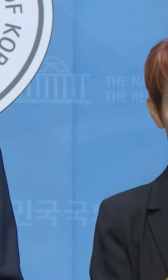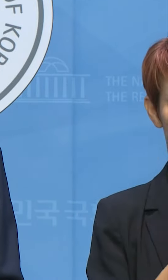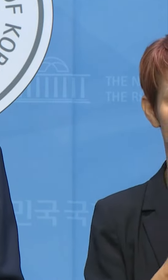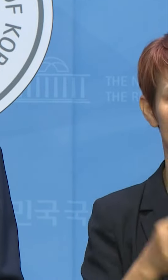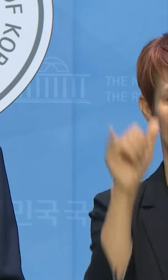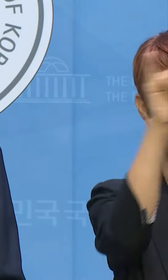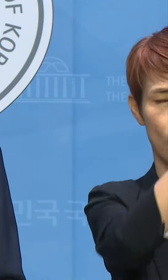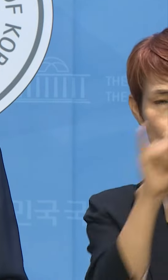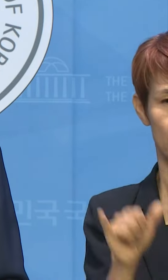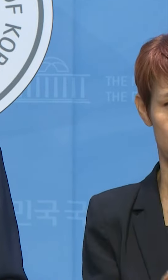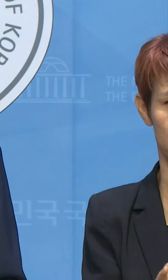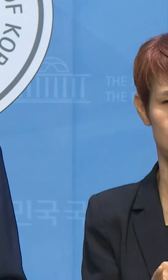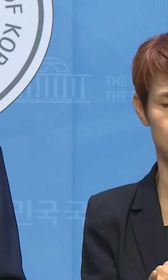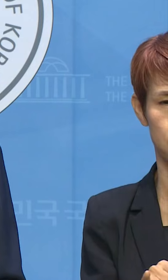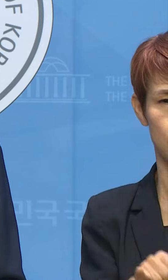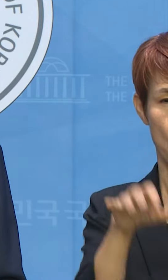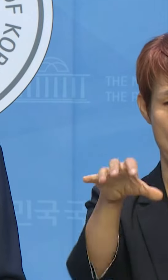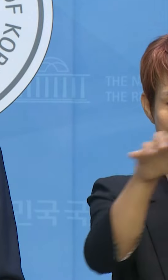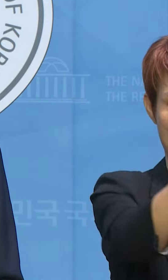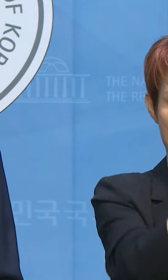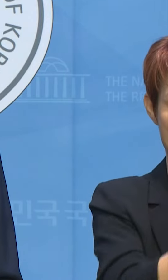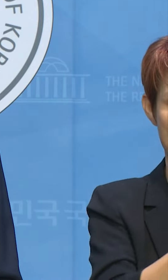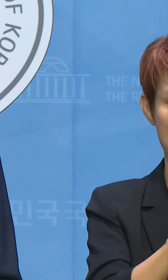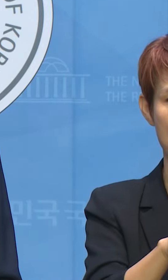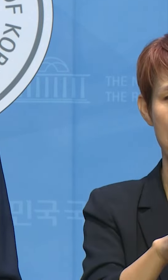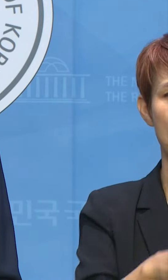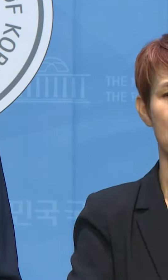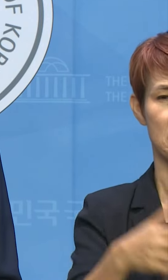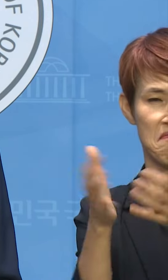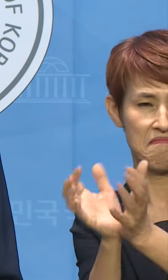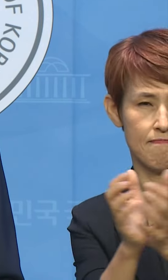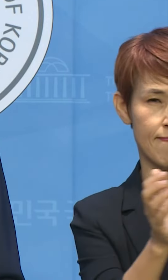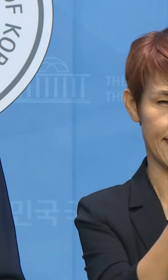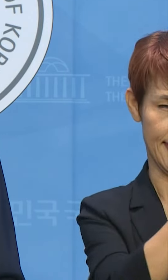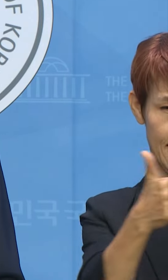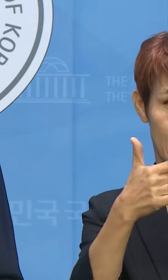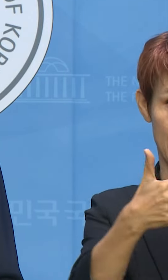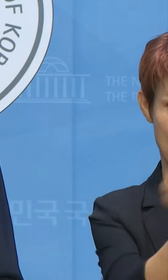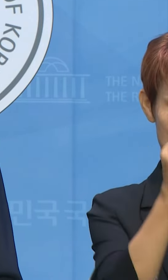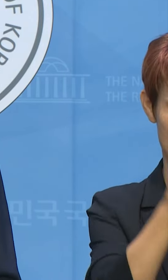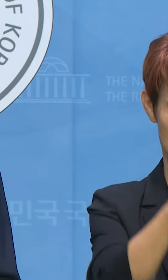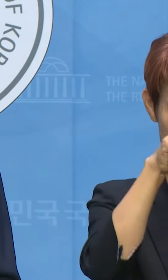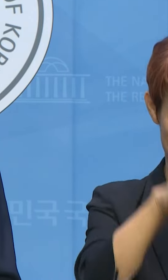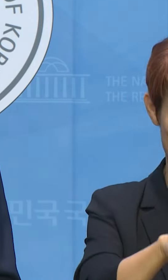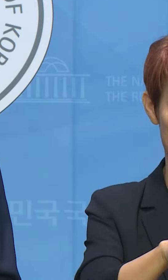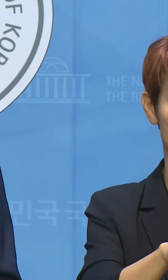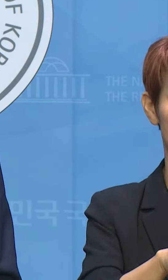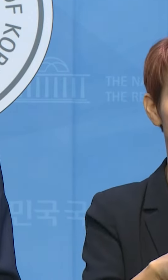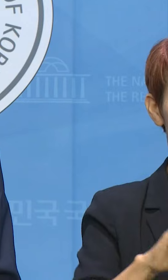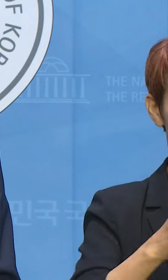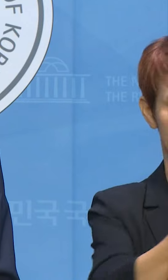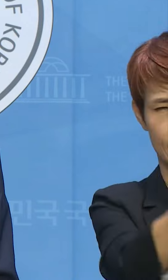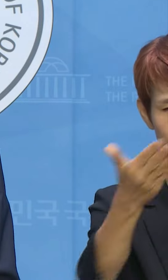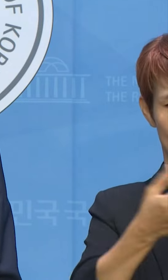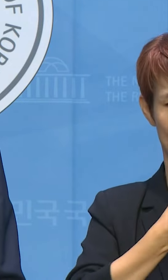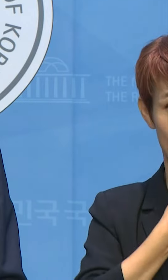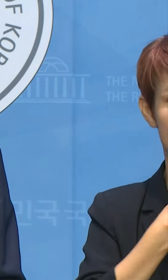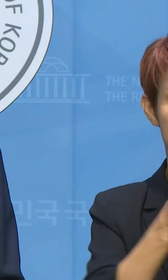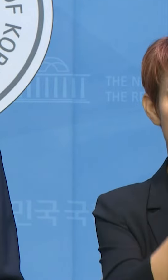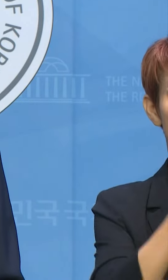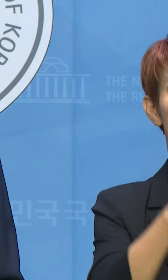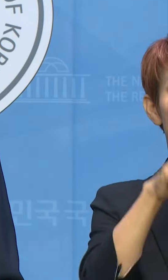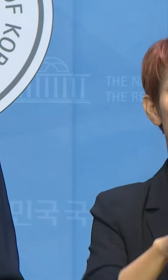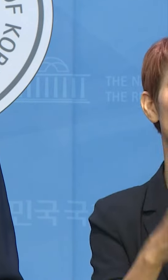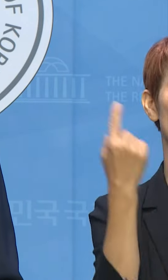정으로 건이 뿌리내린 대중정당을 만들기 위해이 자리에 섰습니다 제가 꿈꾸는 조국